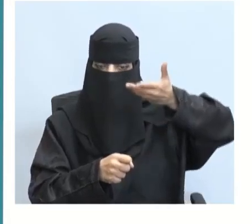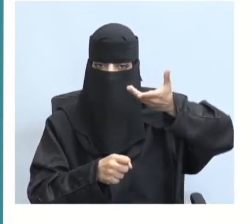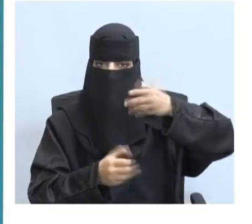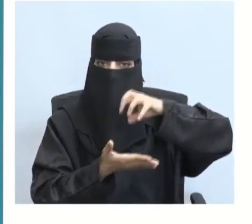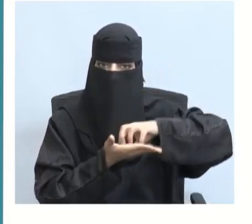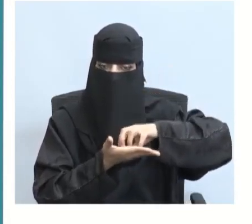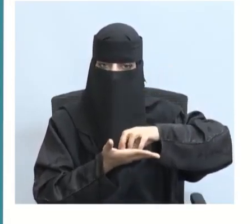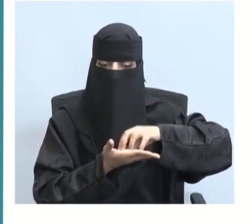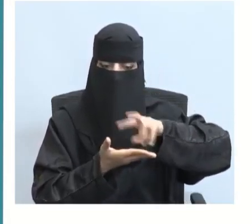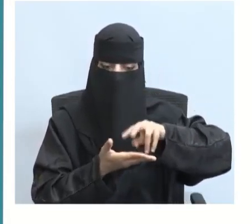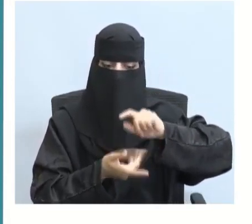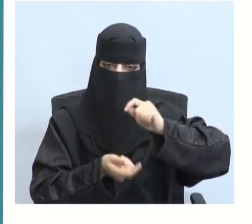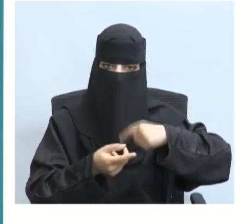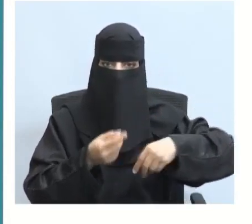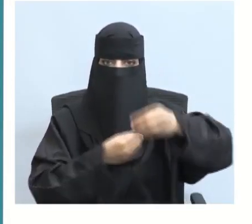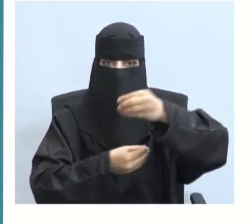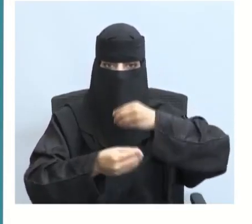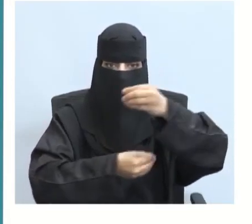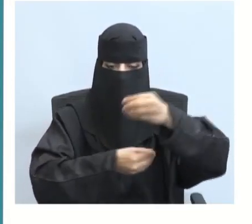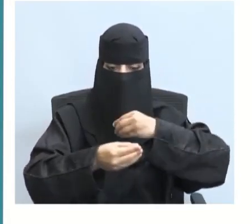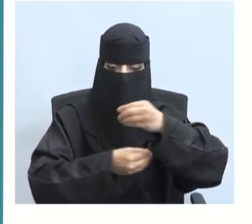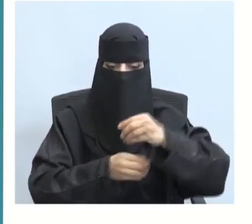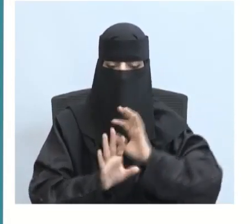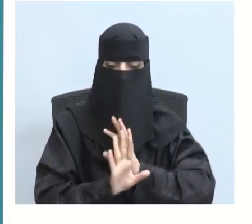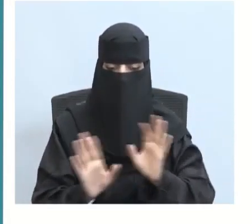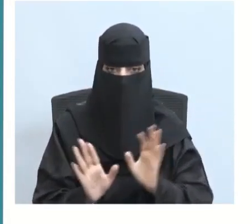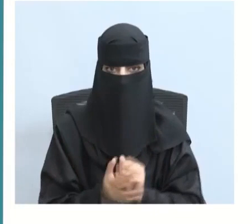من طاقه الوضع وهكذا بالتبادل